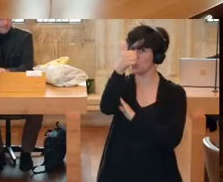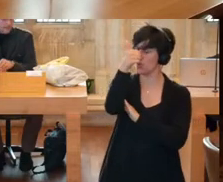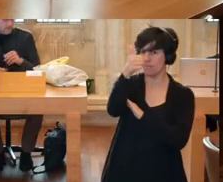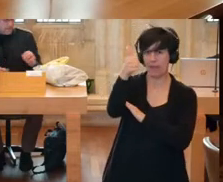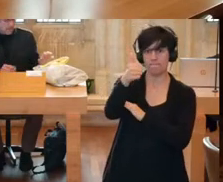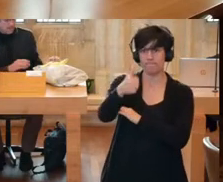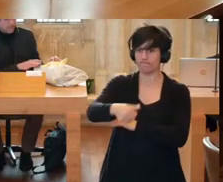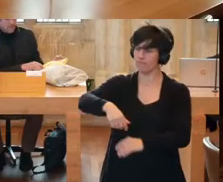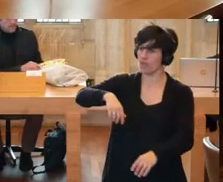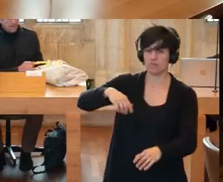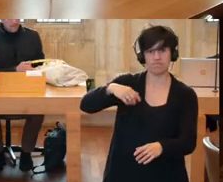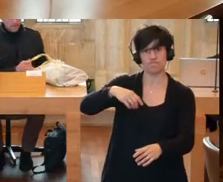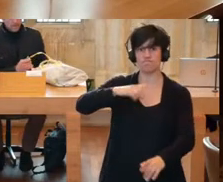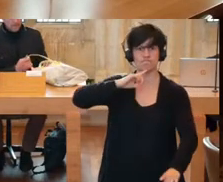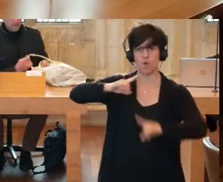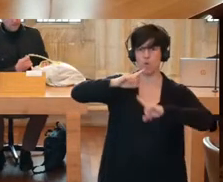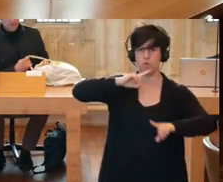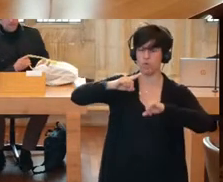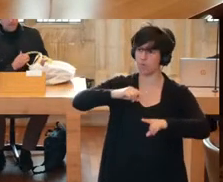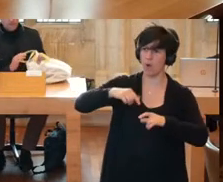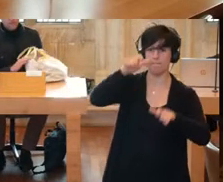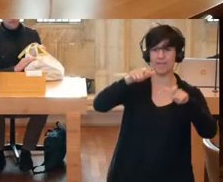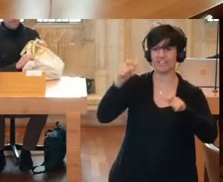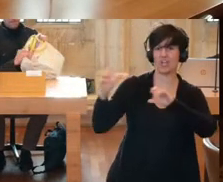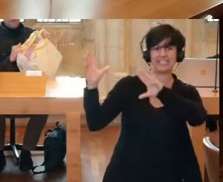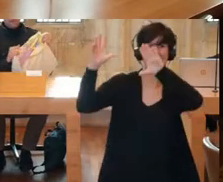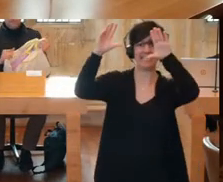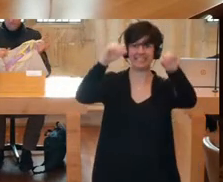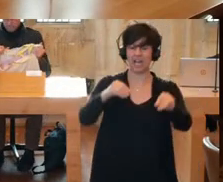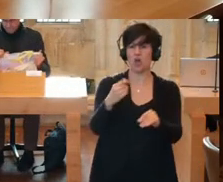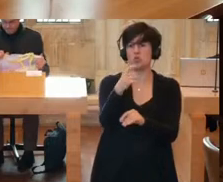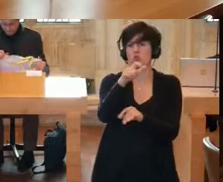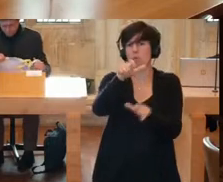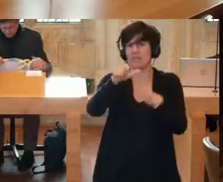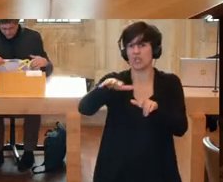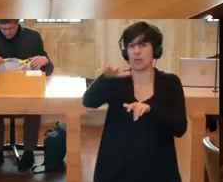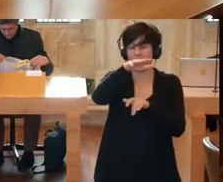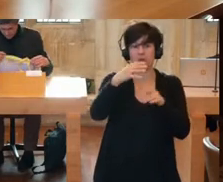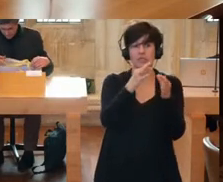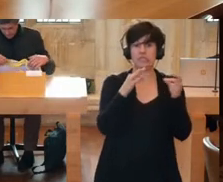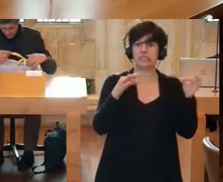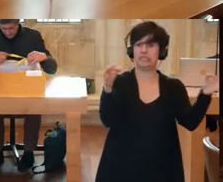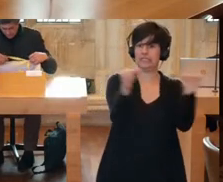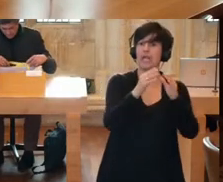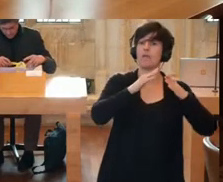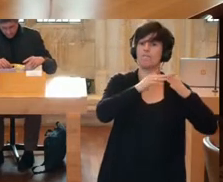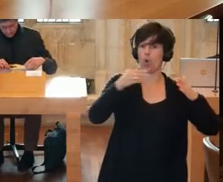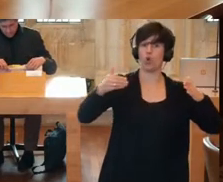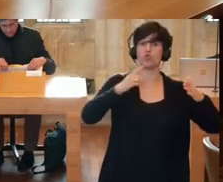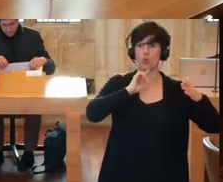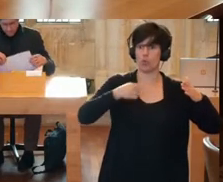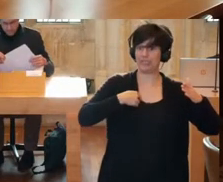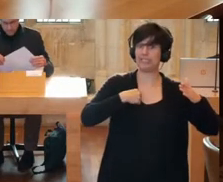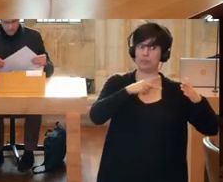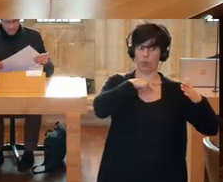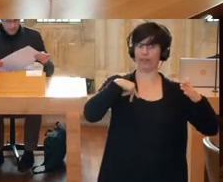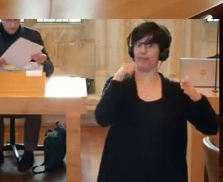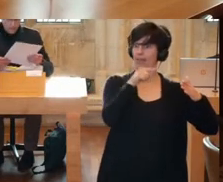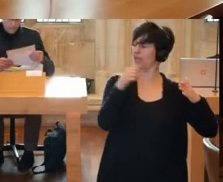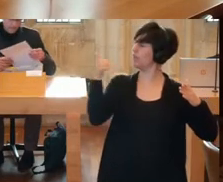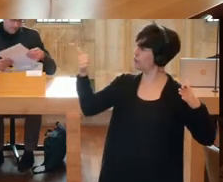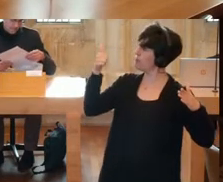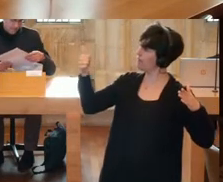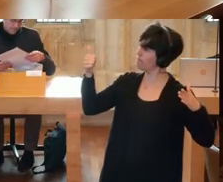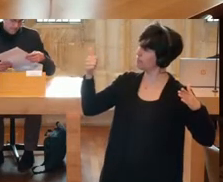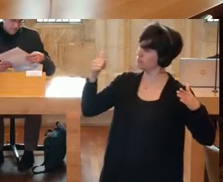exiger l'expulsion de près de 200 personnes installées dans un campement situé sur un terrain appartenant à Port de Normandie, dont vous êtes par ailleurs, monsieur le